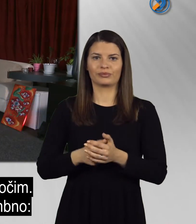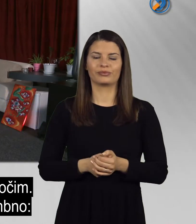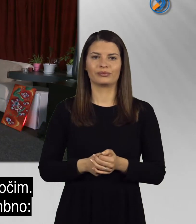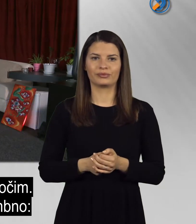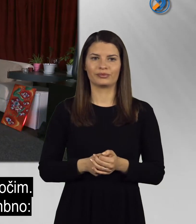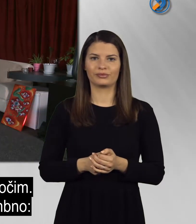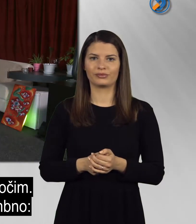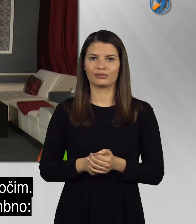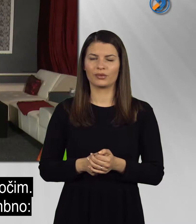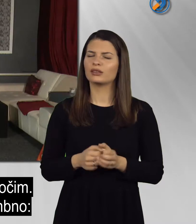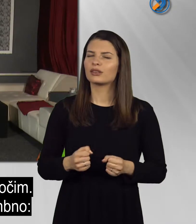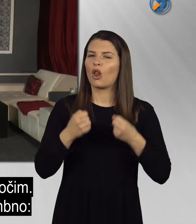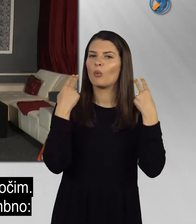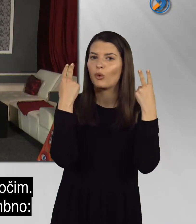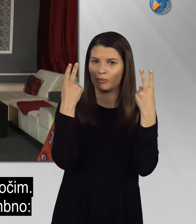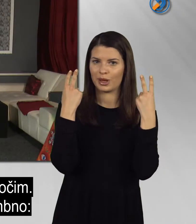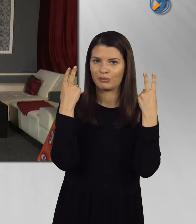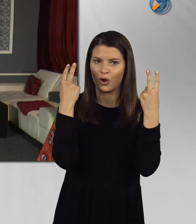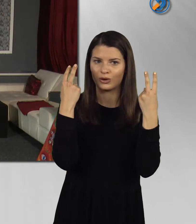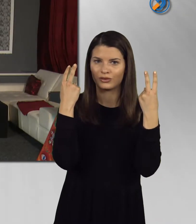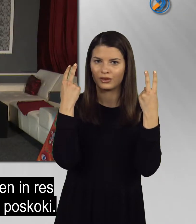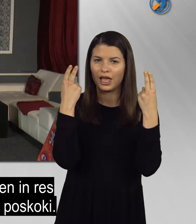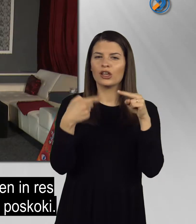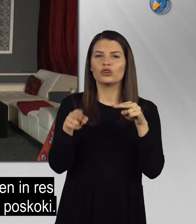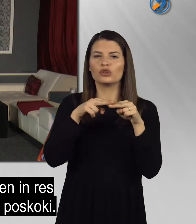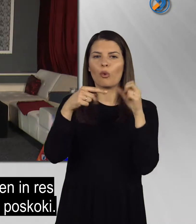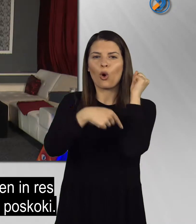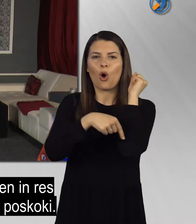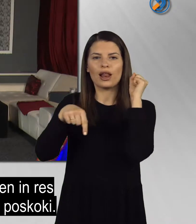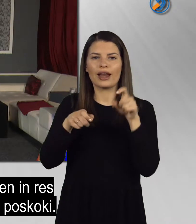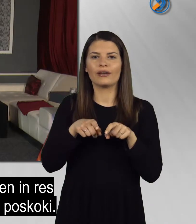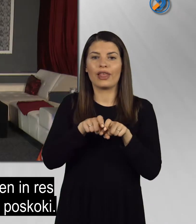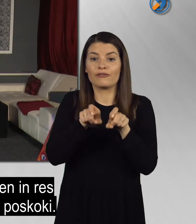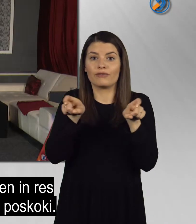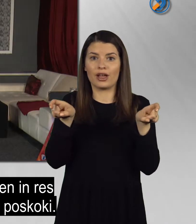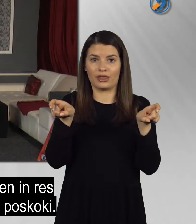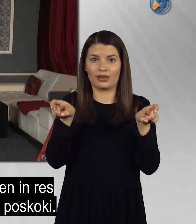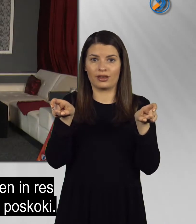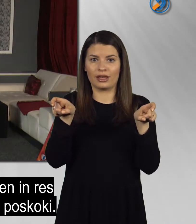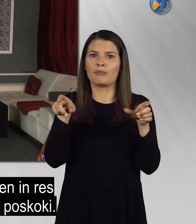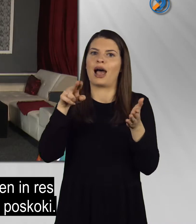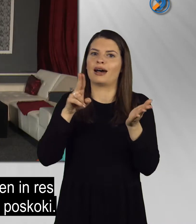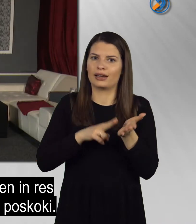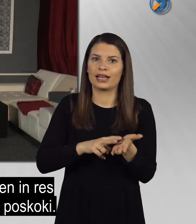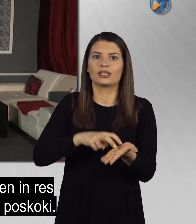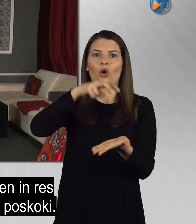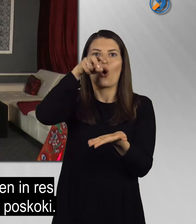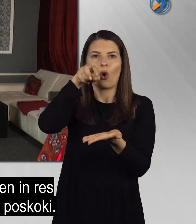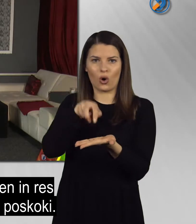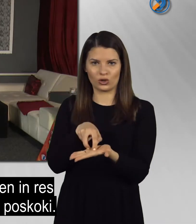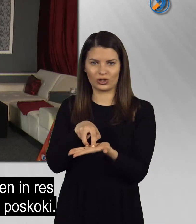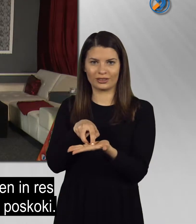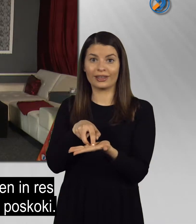In skočem. Izjemno pomembno. Fejs kolena na ven in res